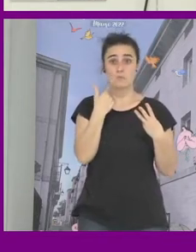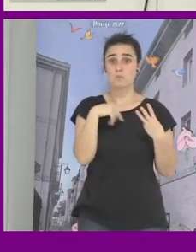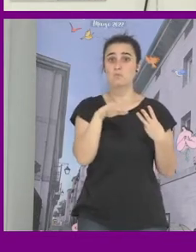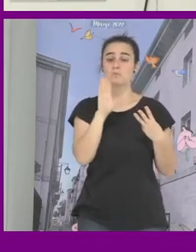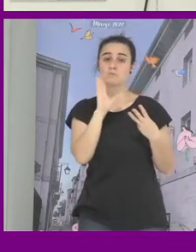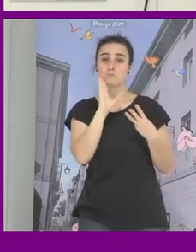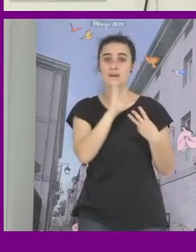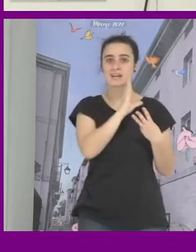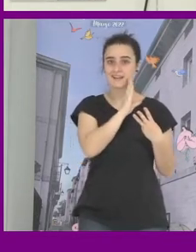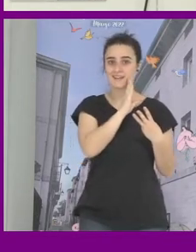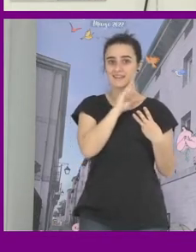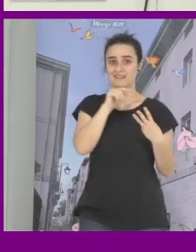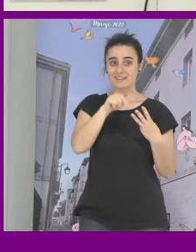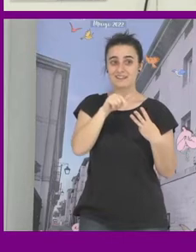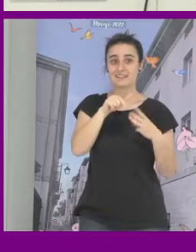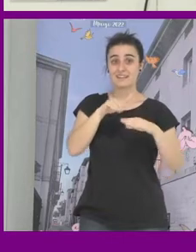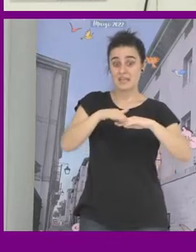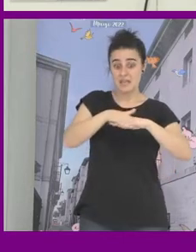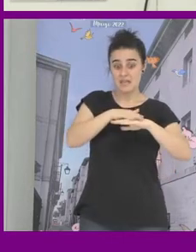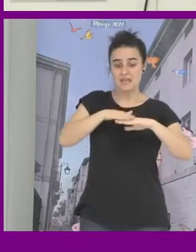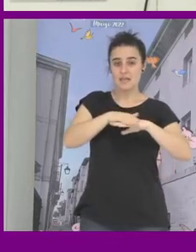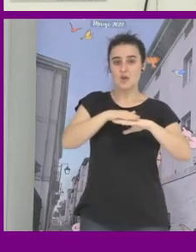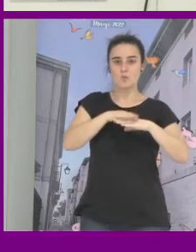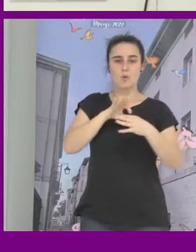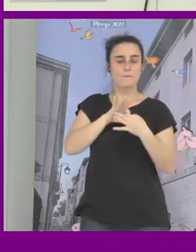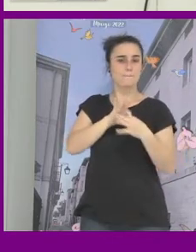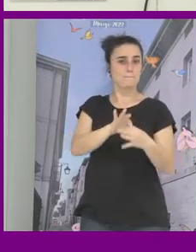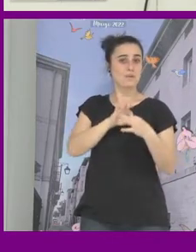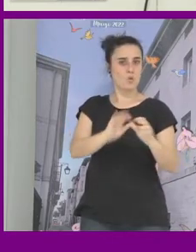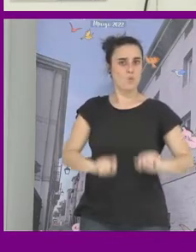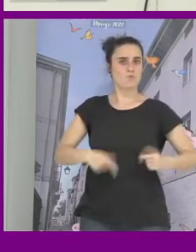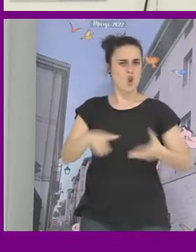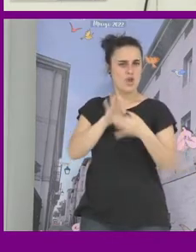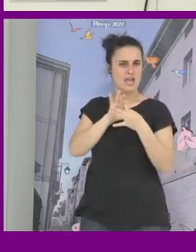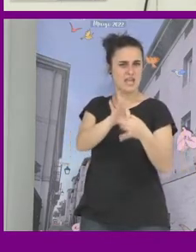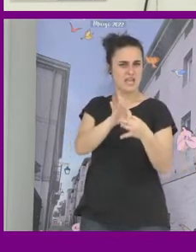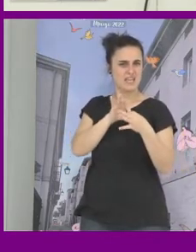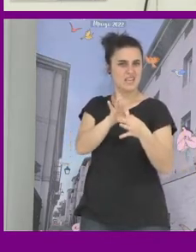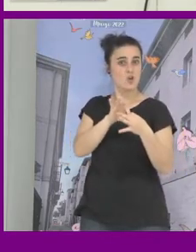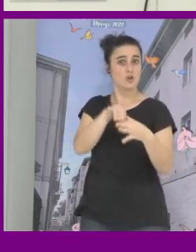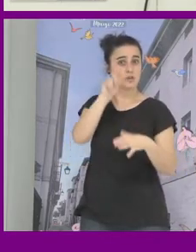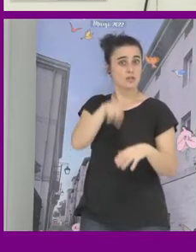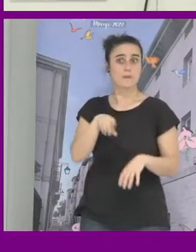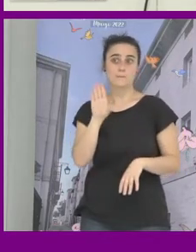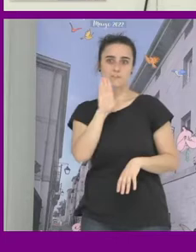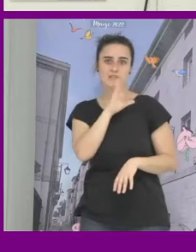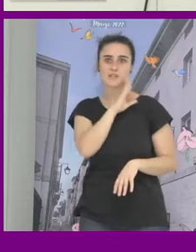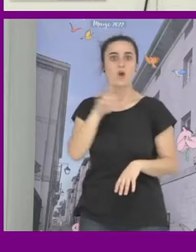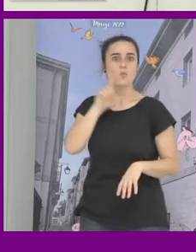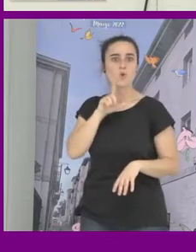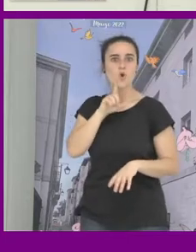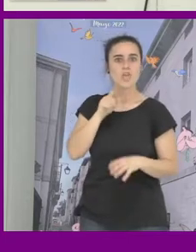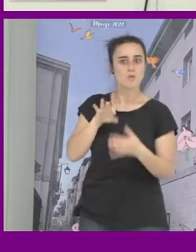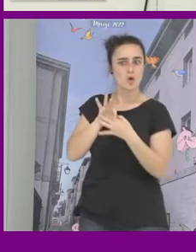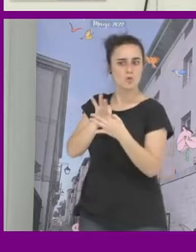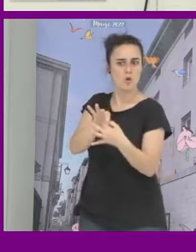amatasunaren oinarria den binkulo biologikoa edo kolokan jartzen duten amatasun boieroak. Horiek pizkazien